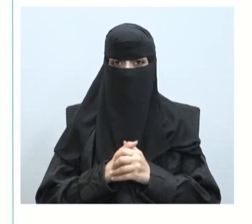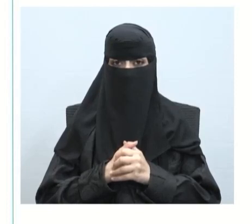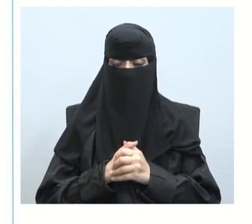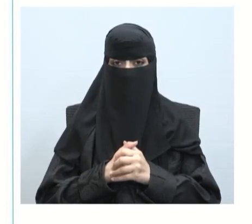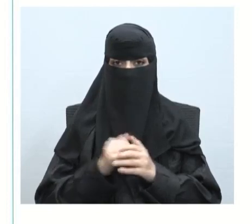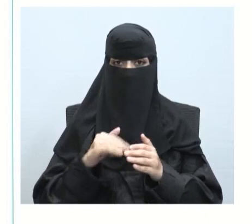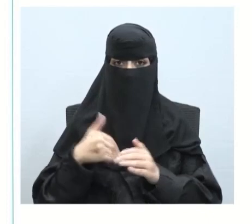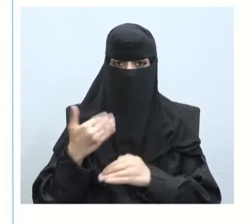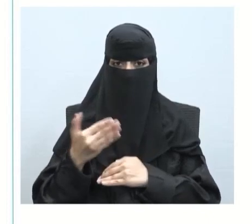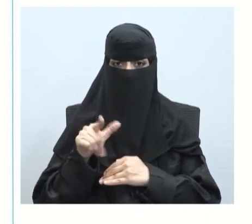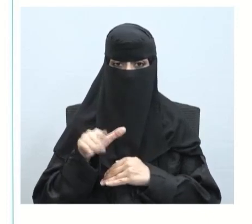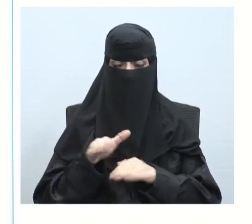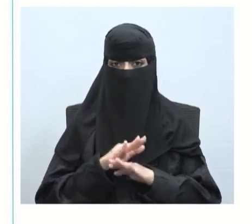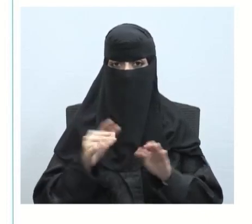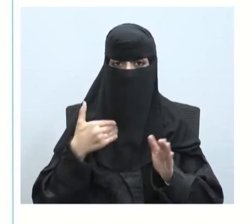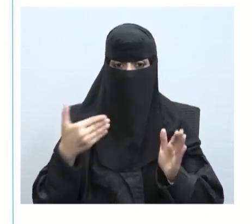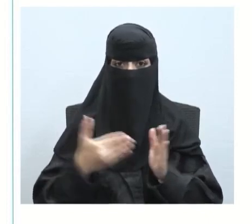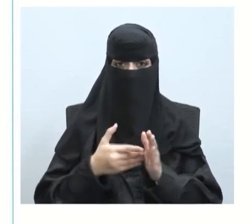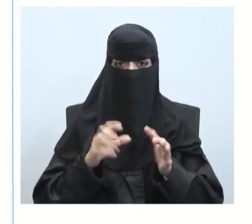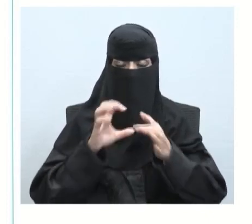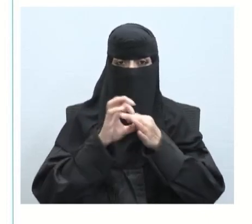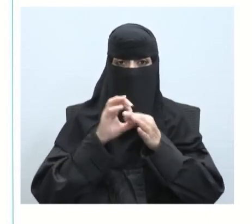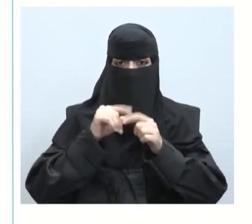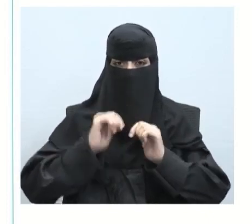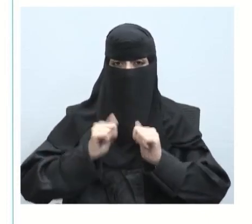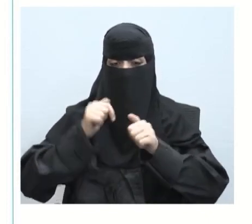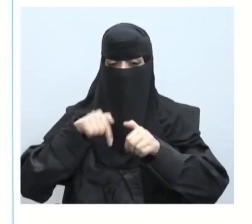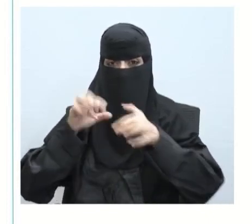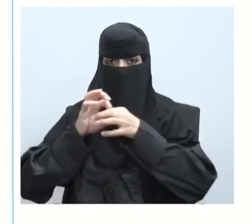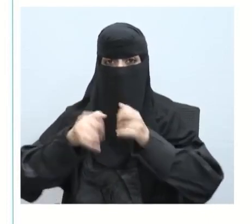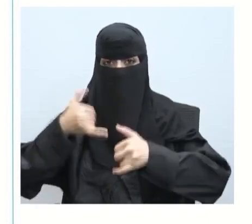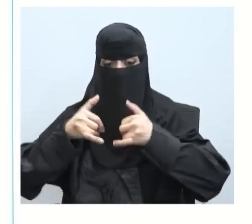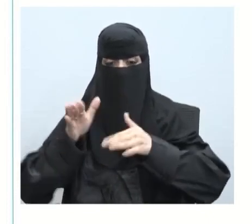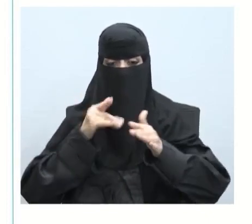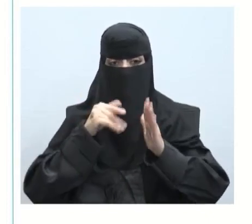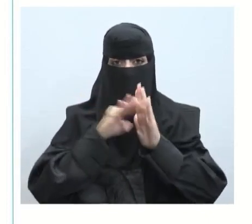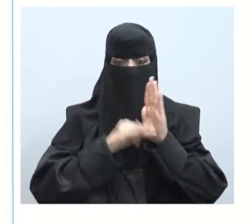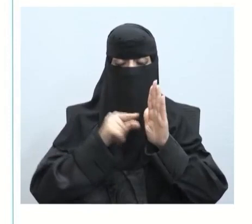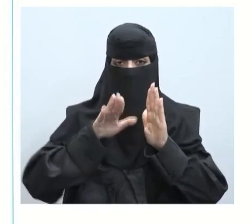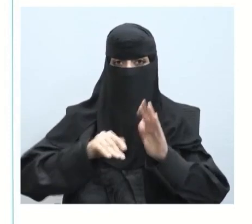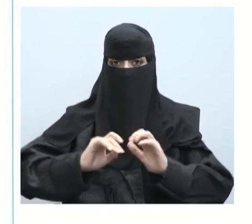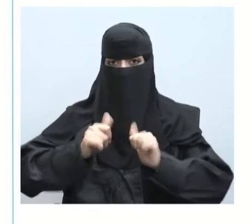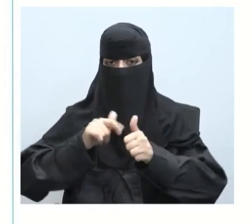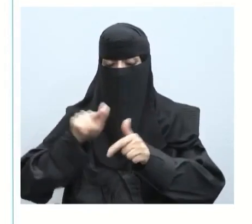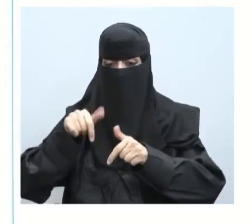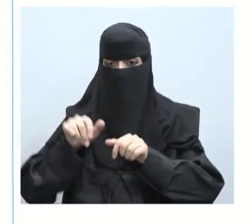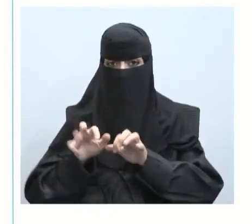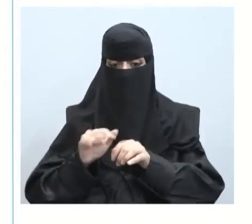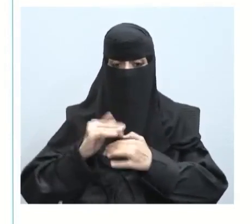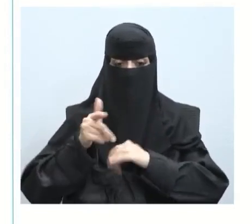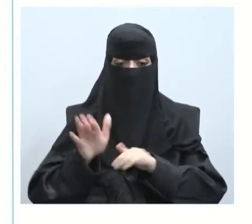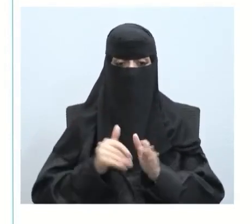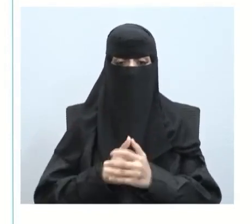بعد ذلك تم الانتهاء من ربط أو إعداد قناة اتصال بين الأردوينو والبرنامج الذي سنقوم بكتابته.